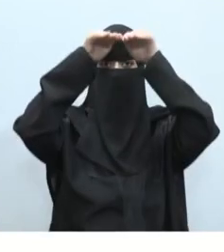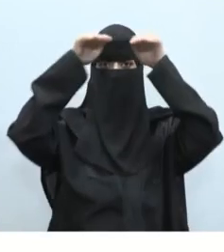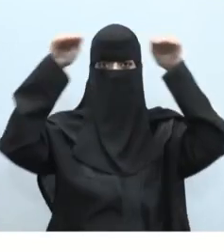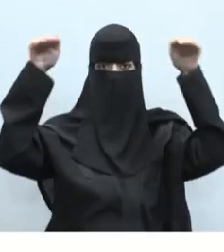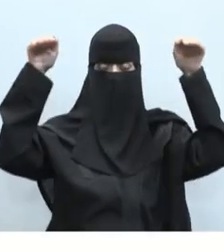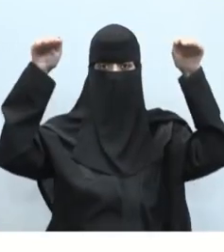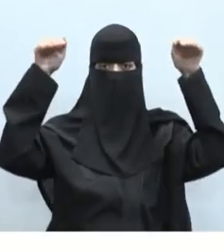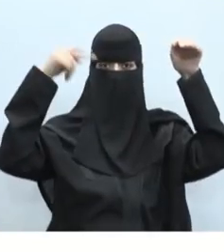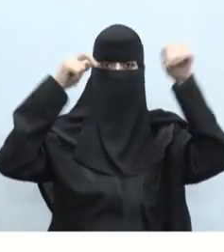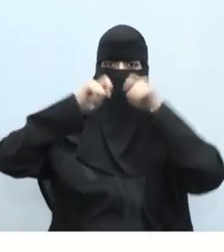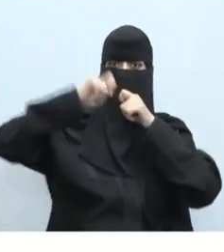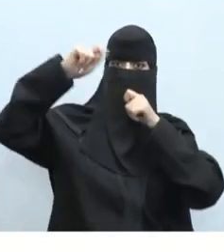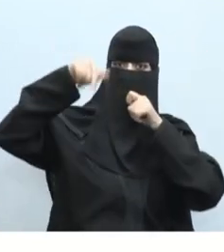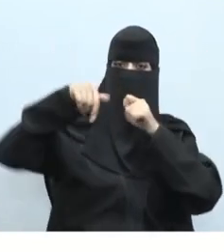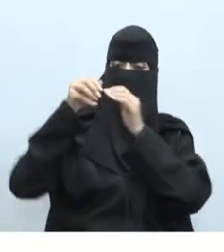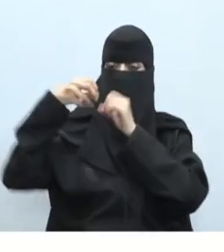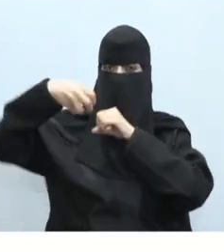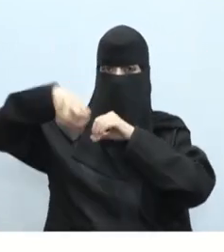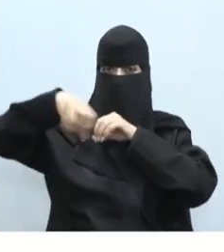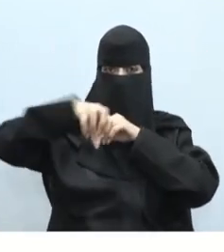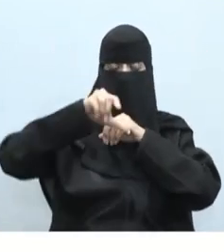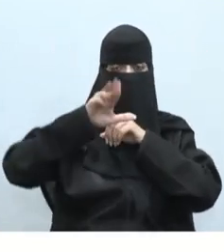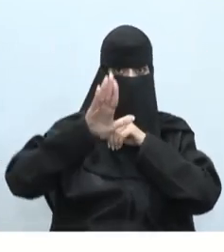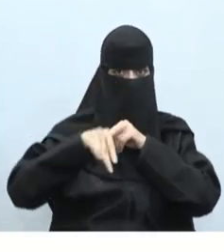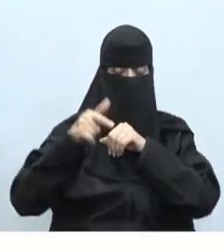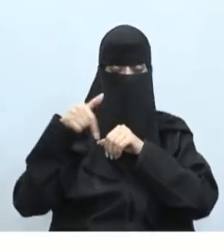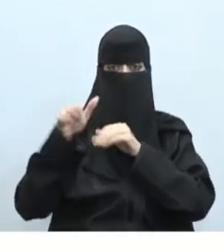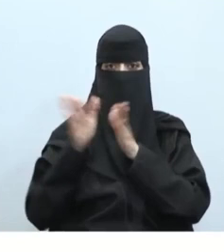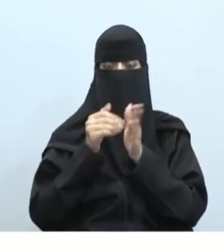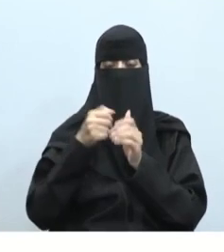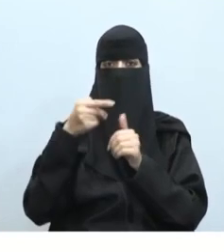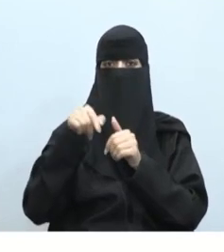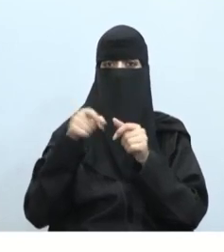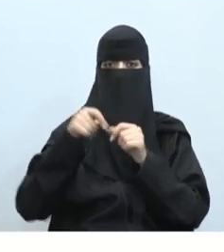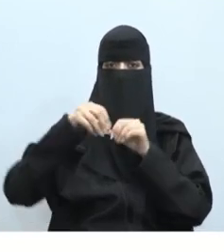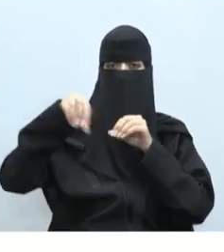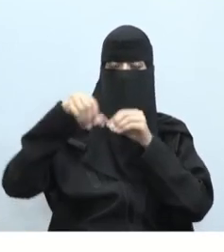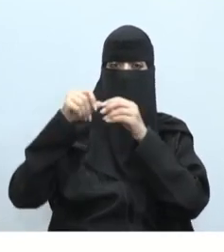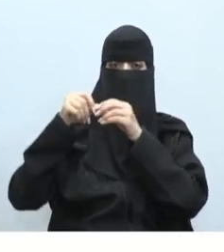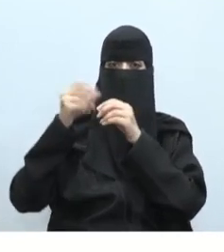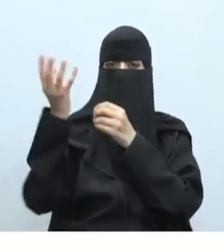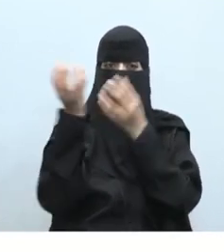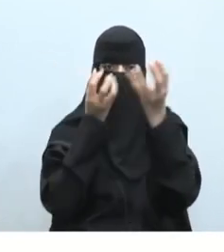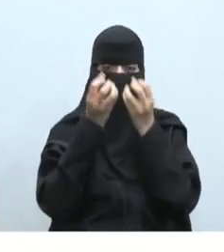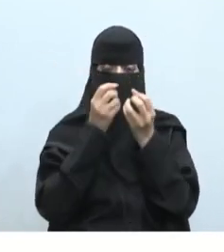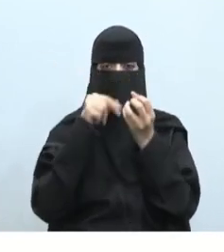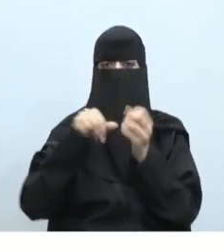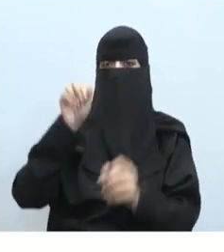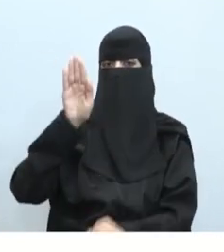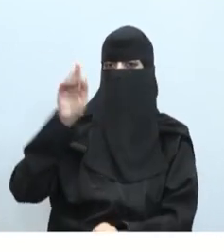عن فئات توجد او عباره عن مجرات وسدم